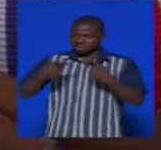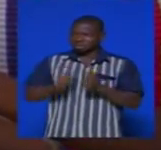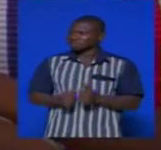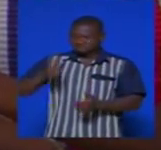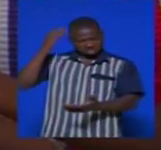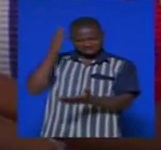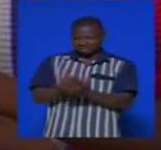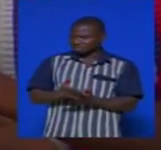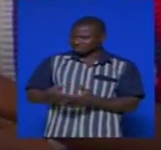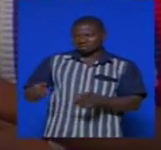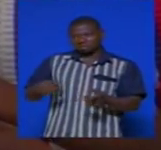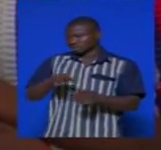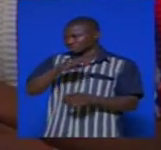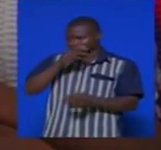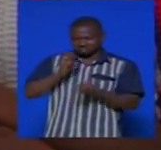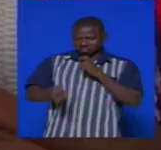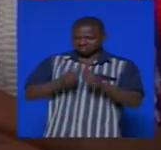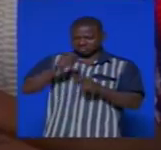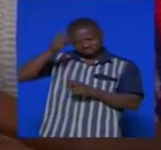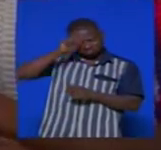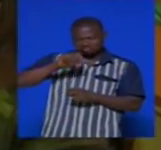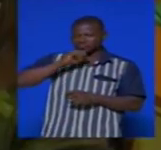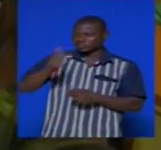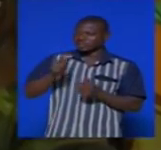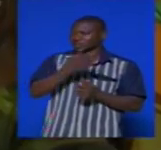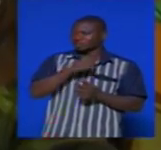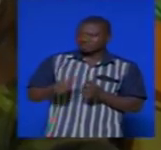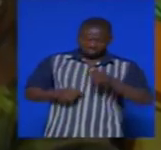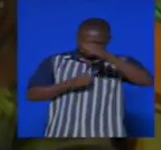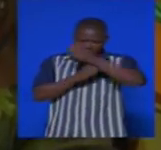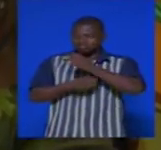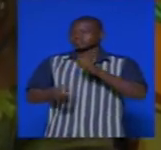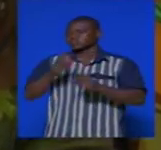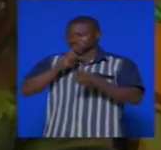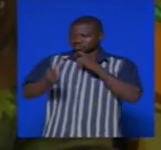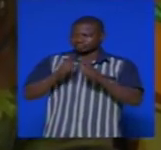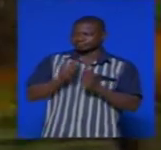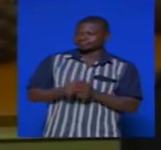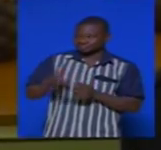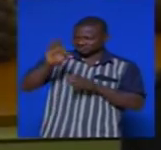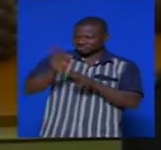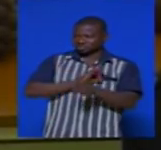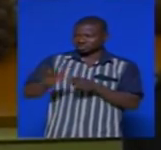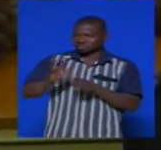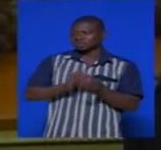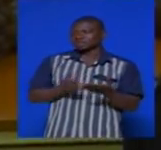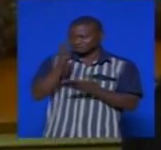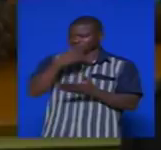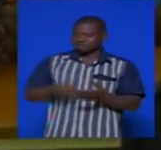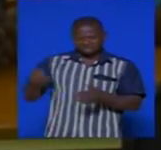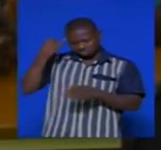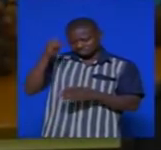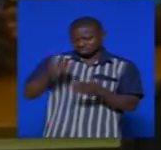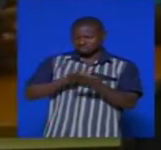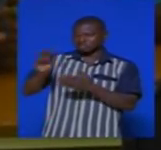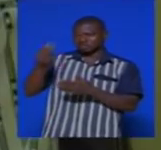l'incivisme, l'insécurité dans son environnement. La formation est initiée par le ministère de la Justice, des Droits humains